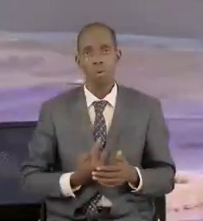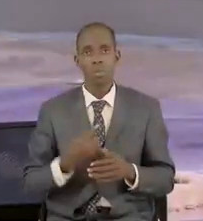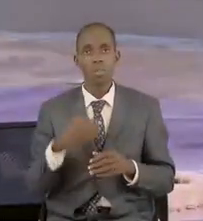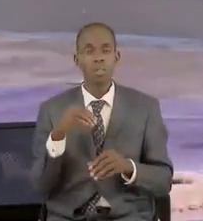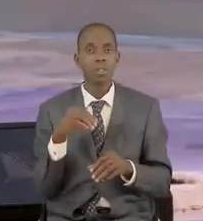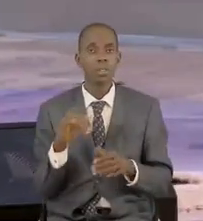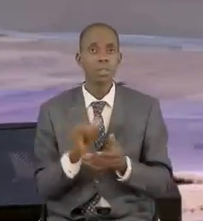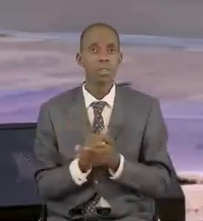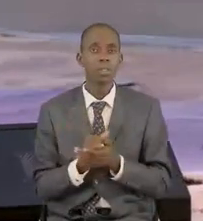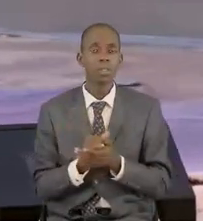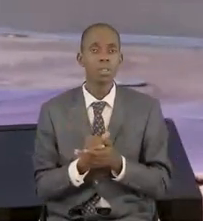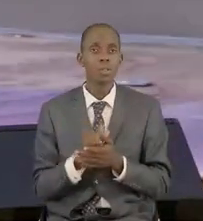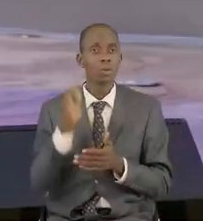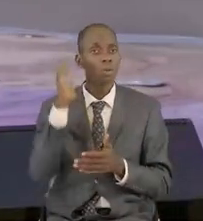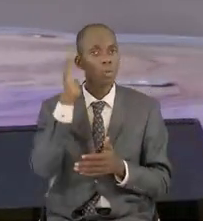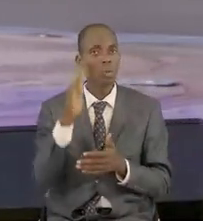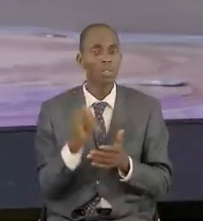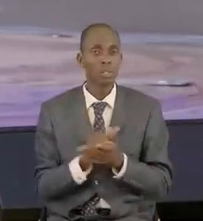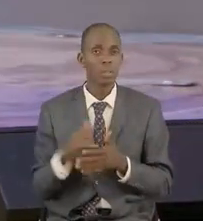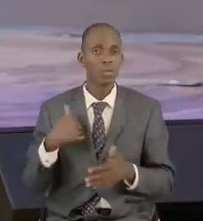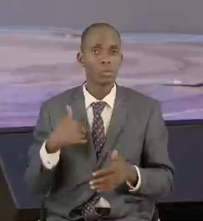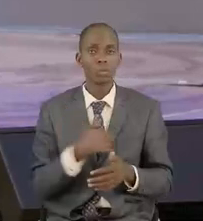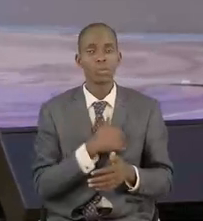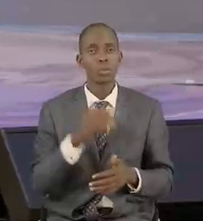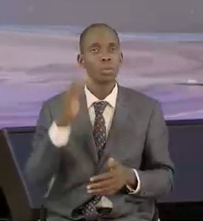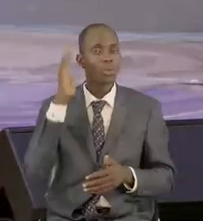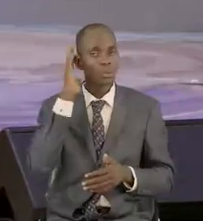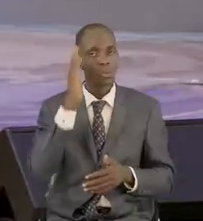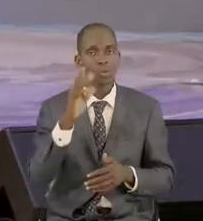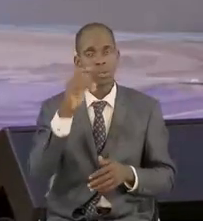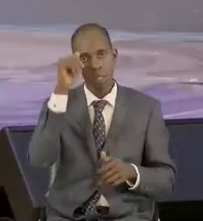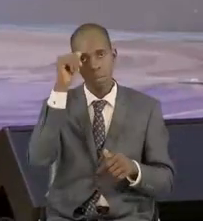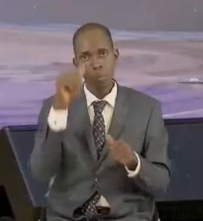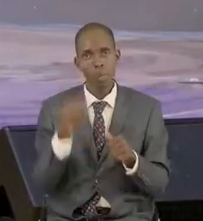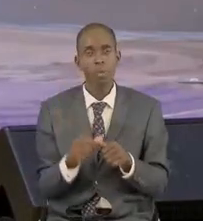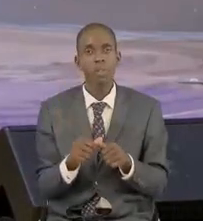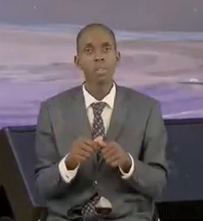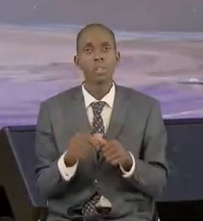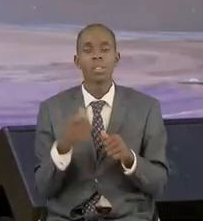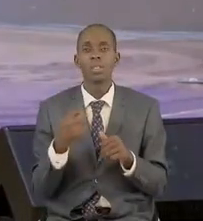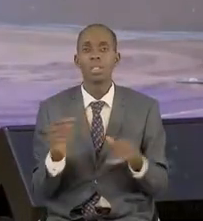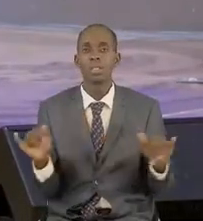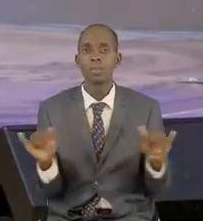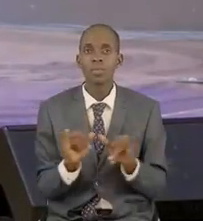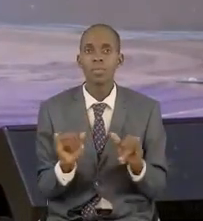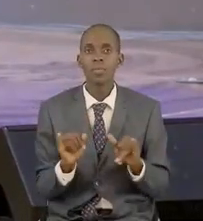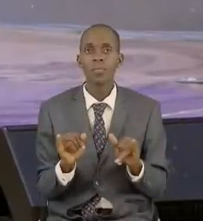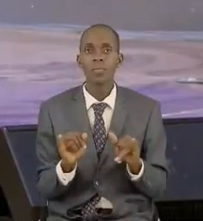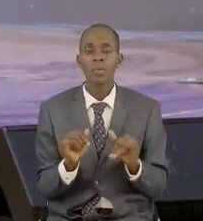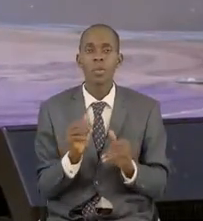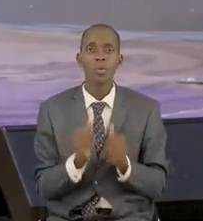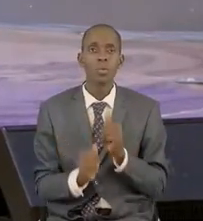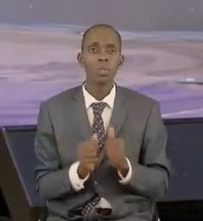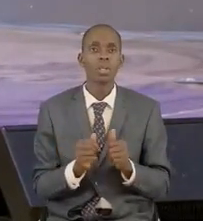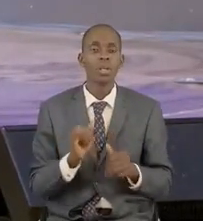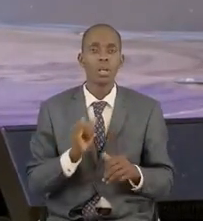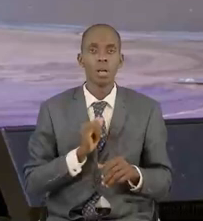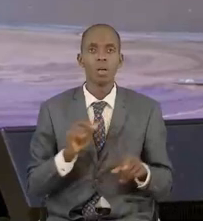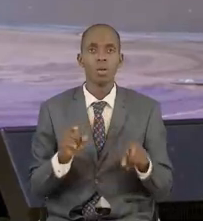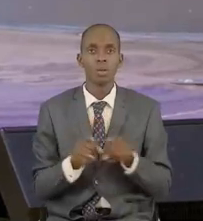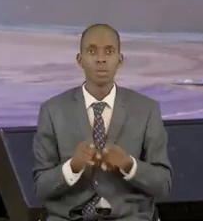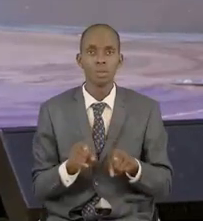nous recommandait seulement de nous souvenir des pauvres ce que j'ai bien